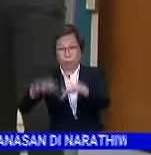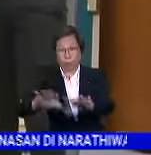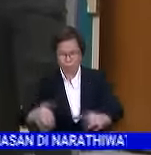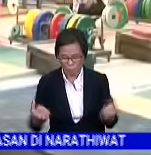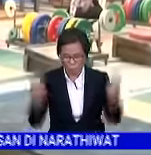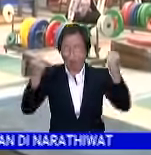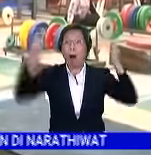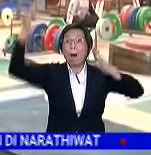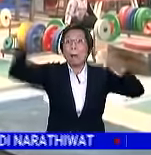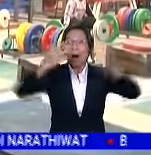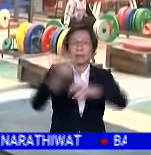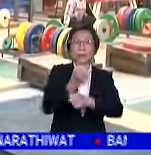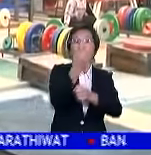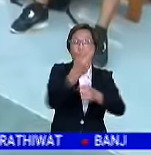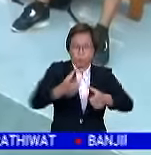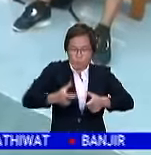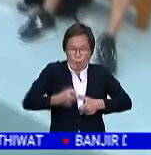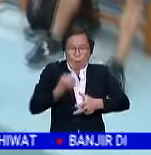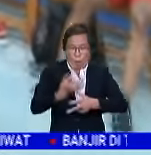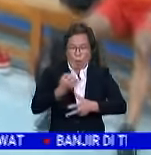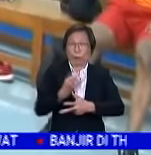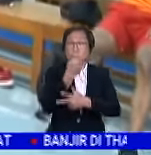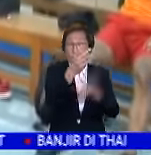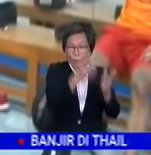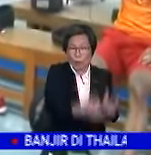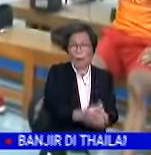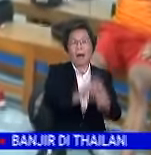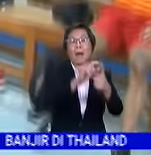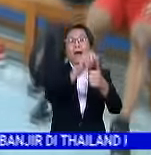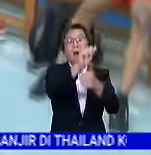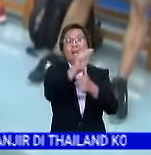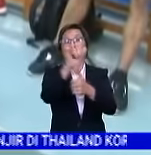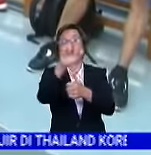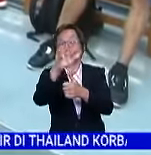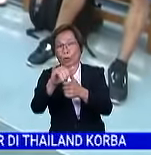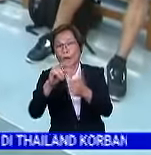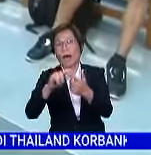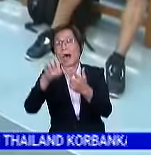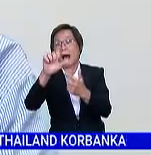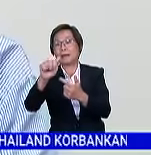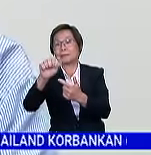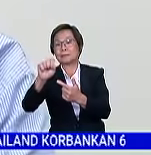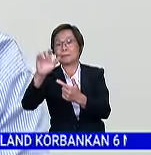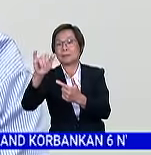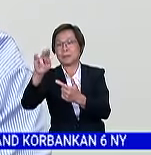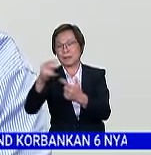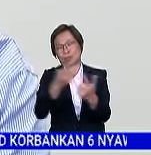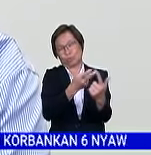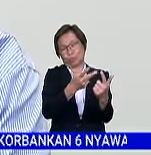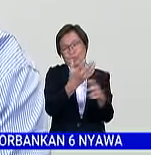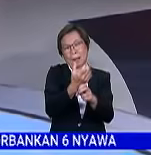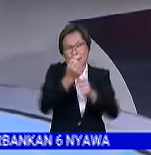negara meraih dua pingat emas masing-masing menerusi Muhammad Azni Bidin dan Azroy Hazawafi Izhar Ahmad.